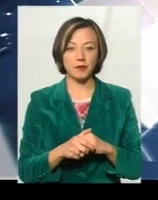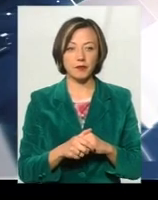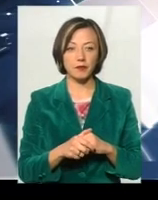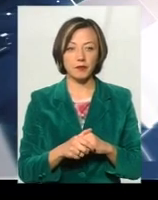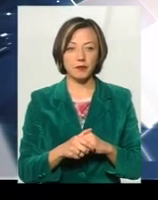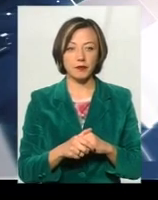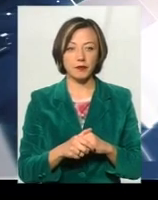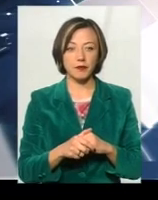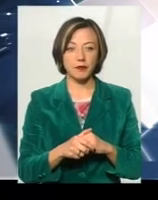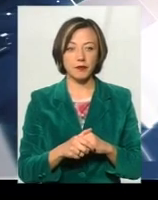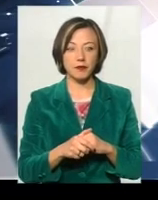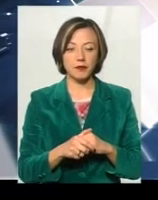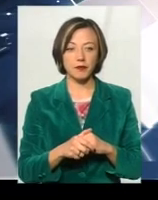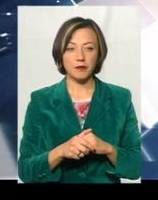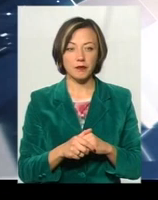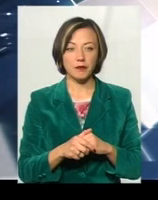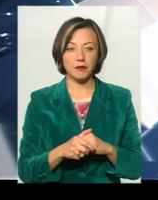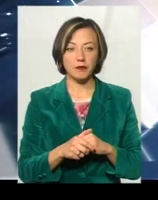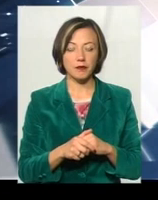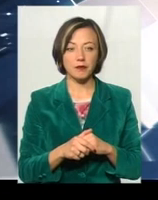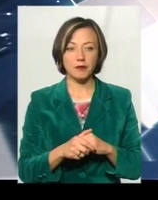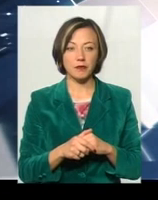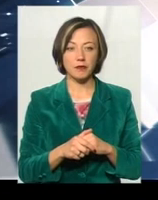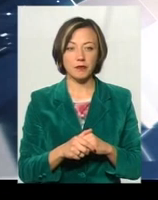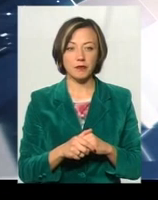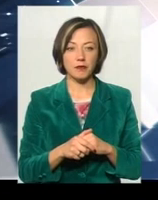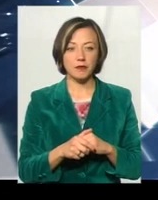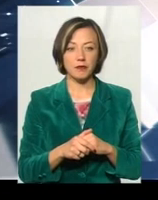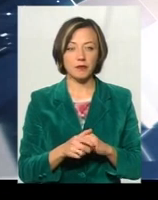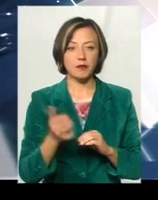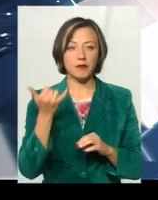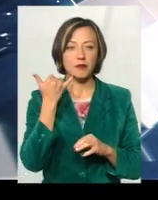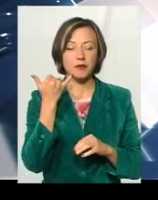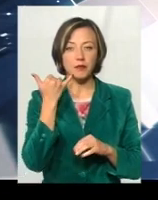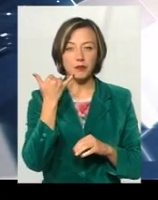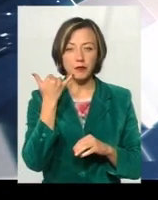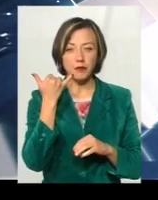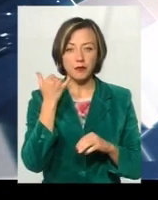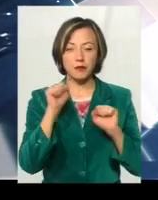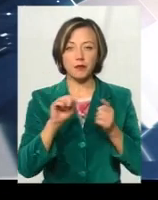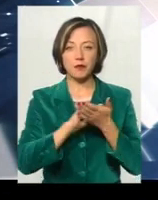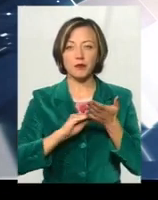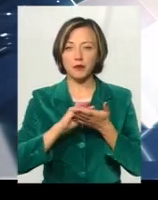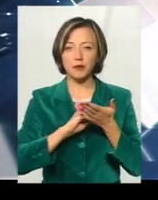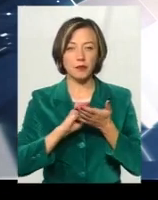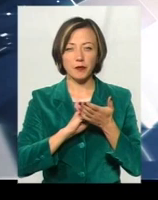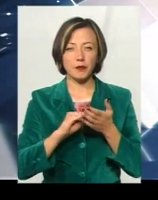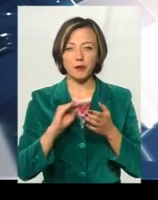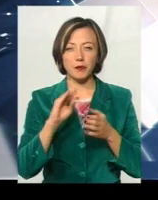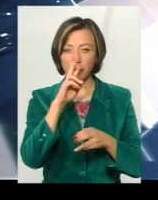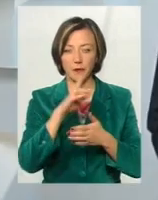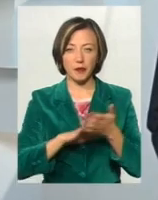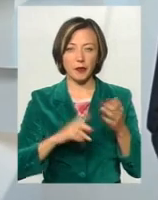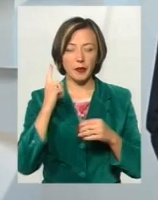відсоток. Вибачте, будь ласка, бо я в телефоні, тому дуже, якщо можете повторіть, будь ласка, я дуже